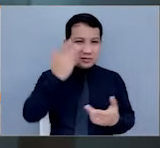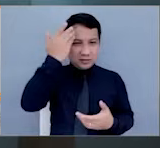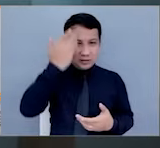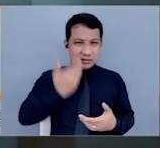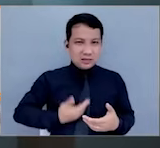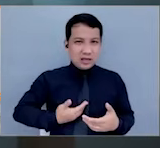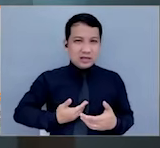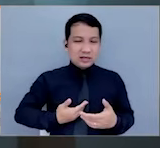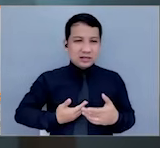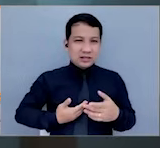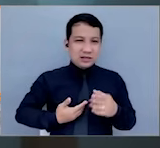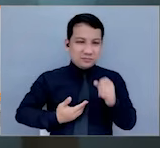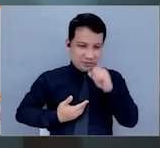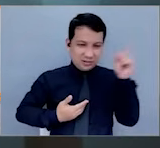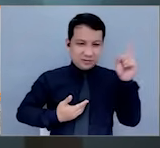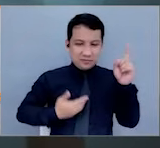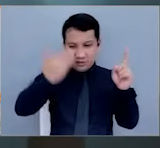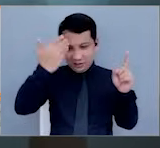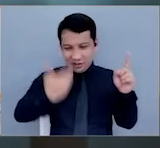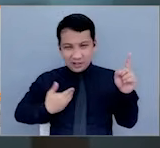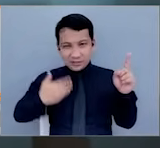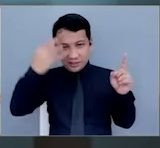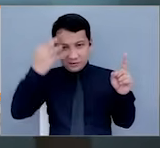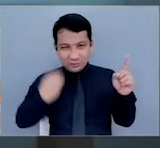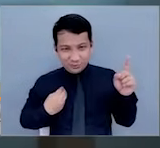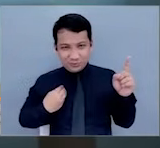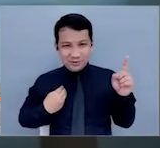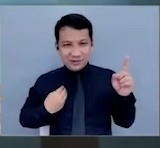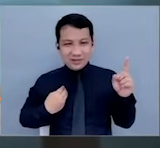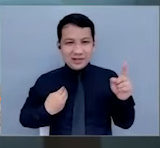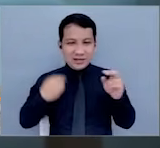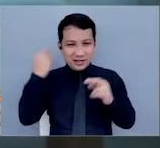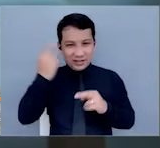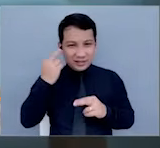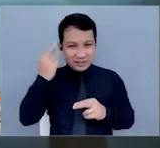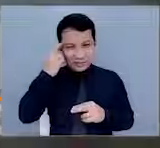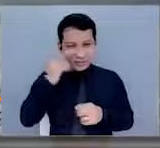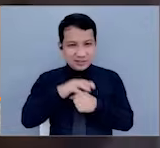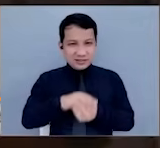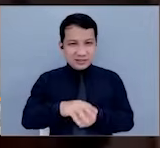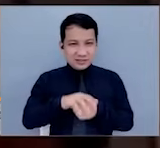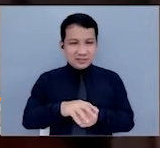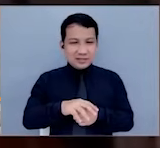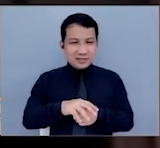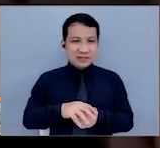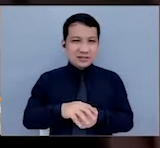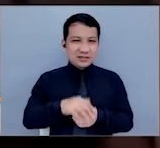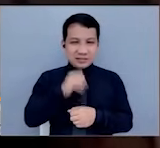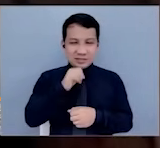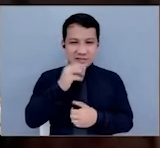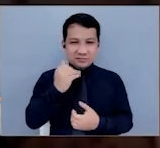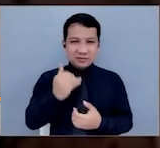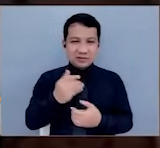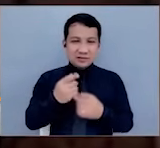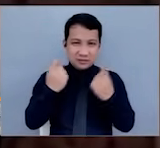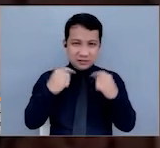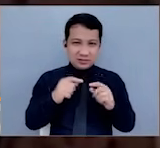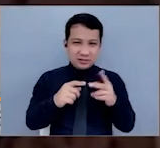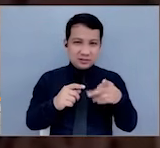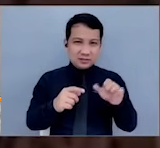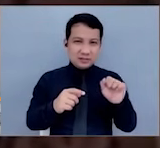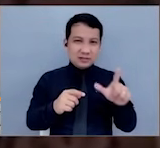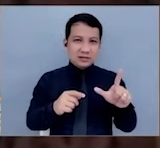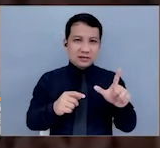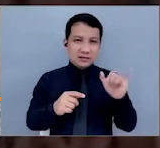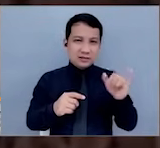at kalahating tulog. Kabilang sa mga sanhi niyan ay anxiety at stress. Yan ang nagtitrigger kay Kelly, lalo't ang